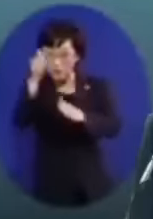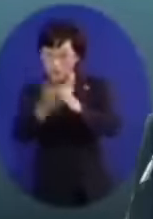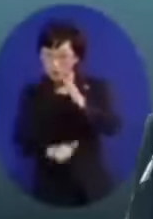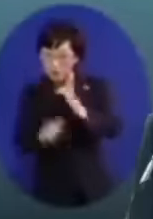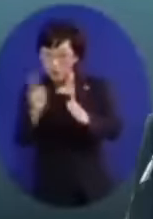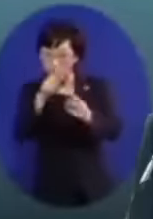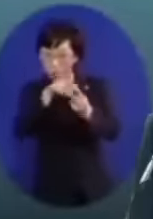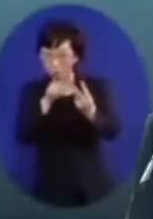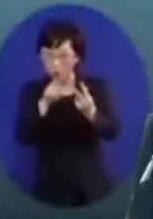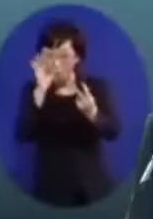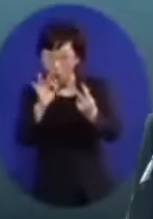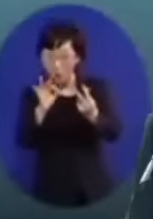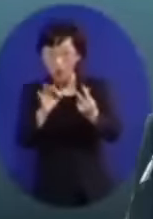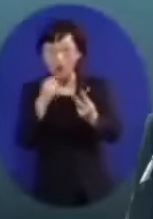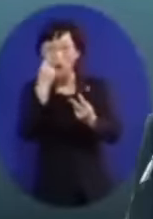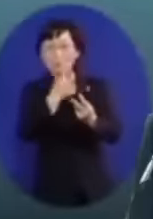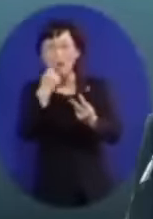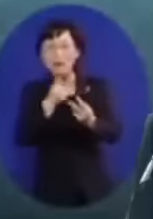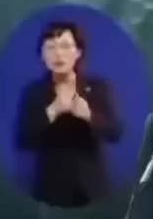들어보면 알 수 있다고 말하는 것입니다.